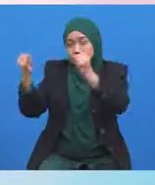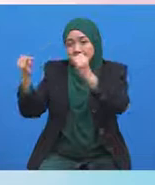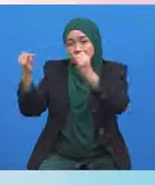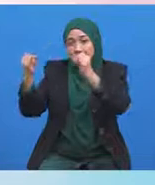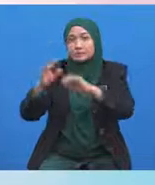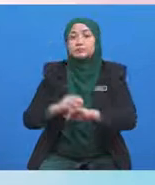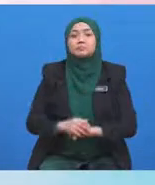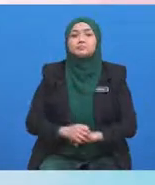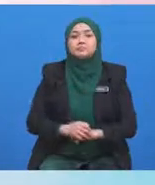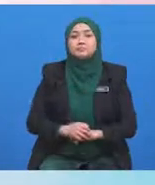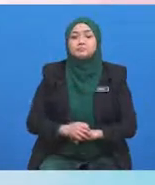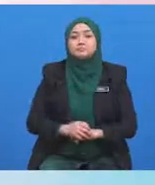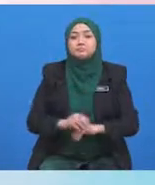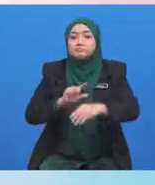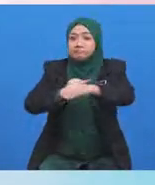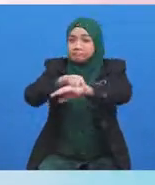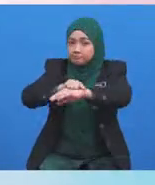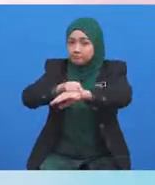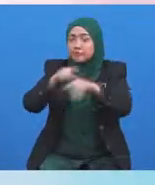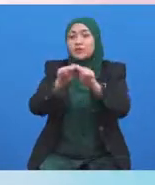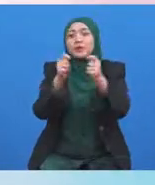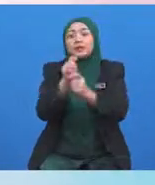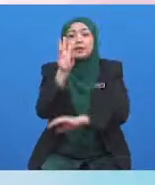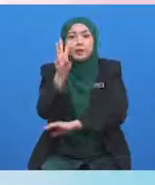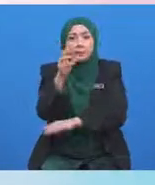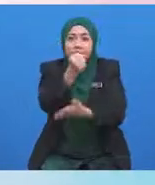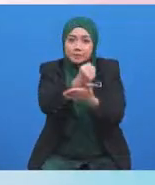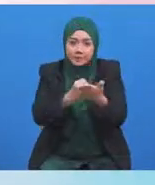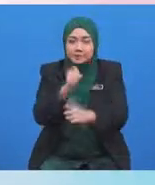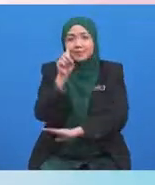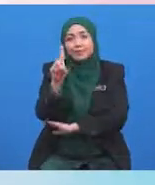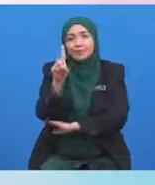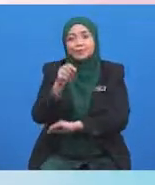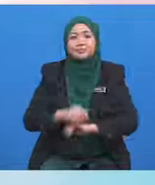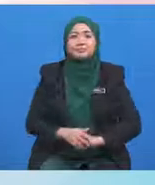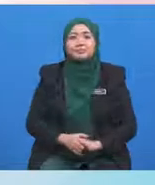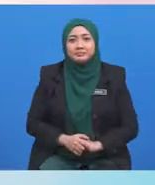geomorfologi subjek geografi tingkatan 6 semester 1.